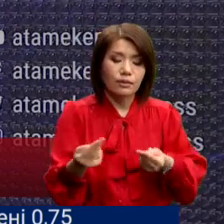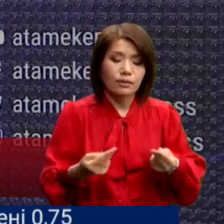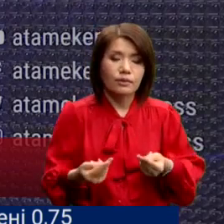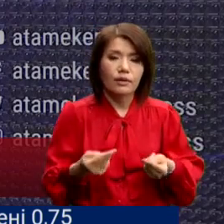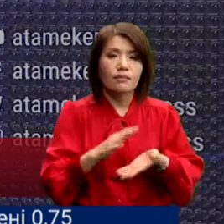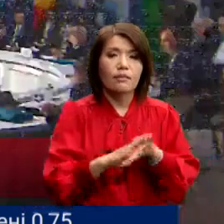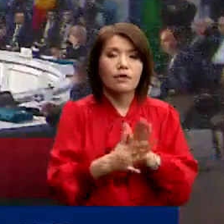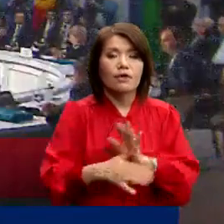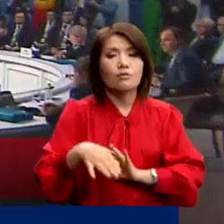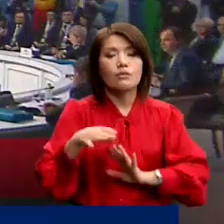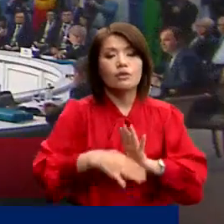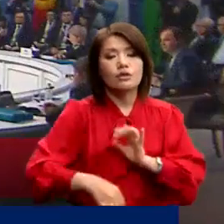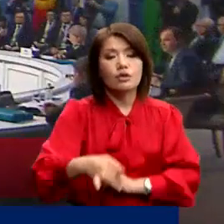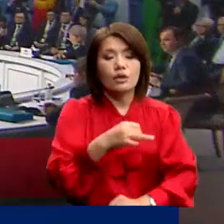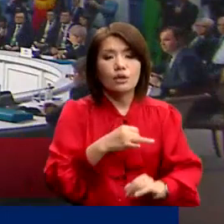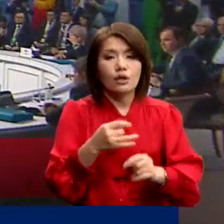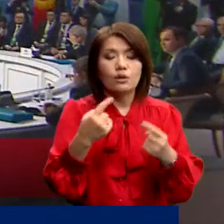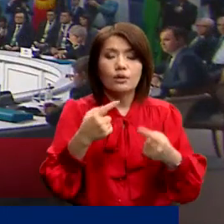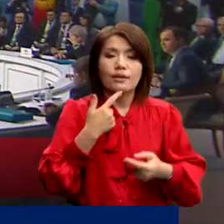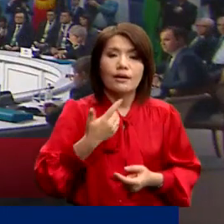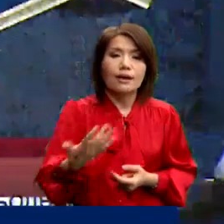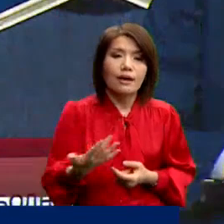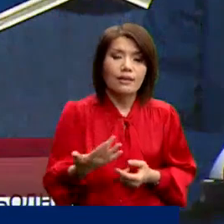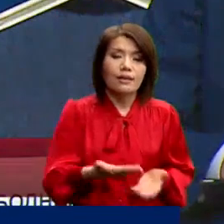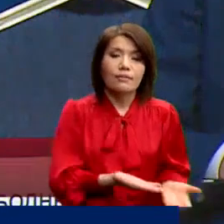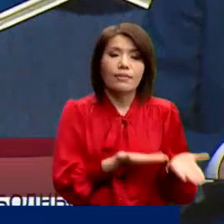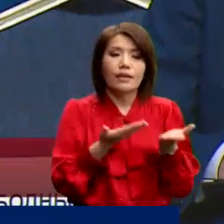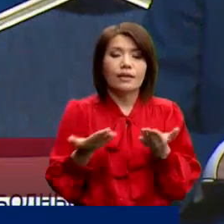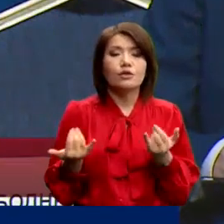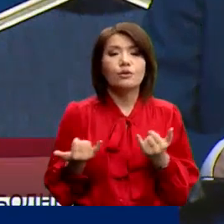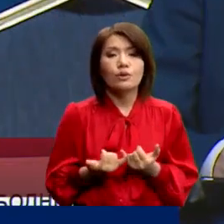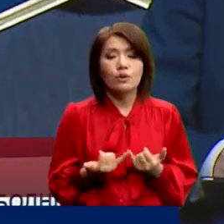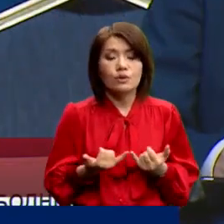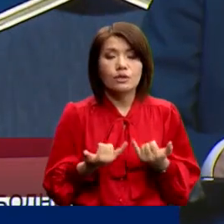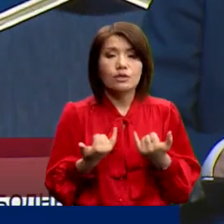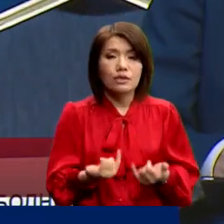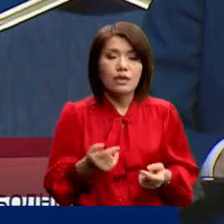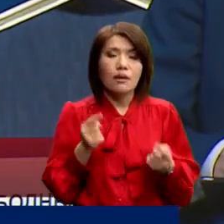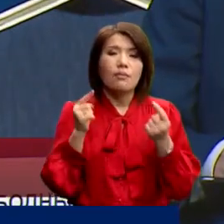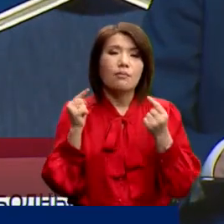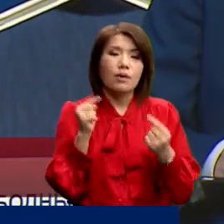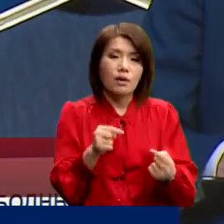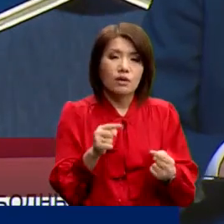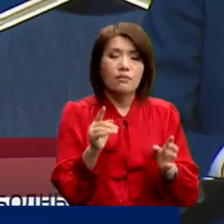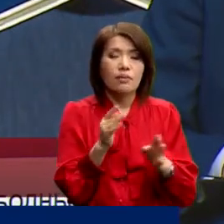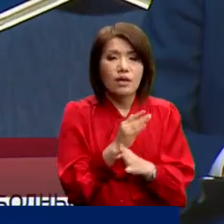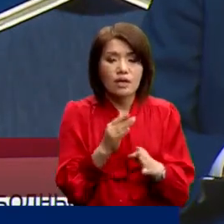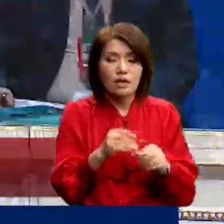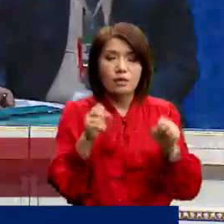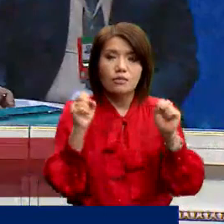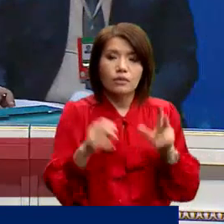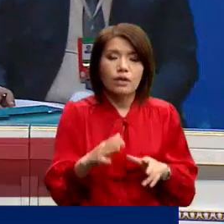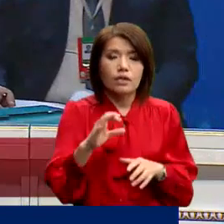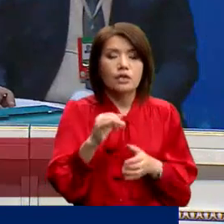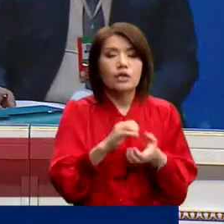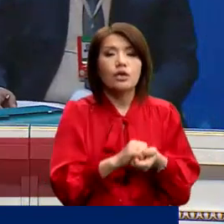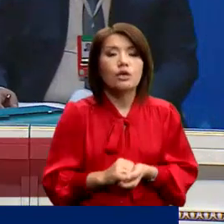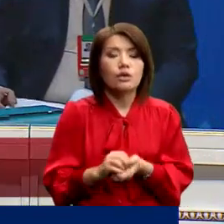без обсуждения. По другим с докладами выступили приглашенные гости. Теперь противостоять биологическим угрозам страны